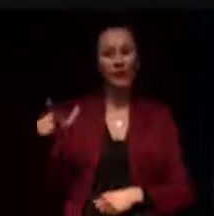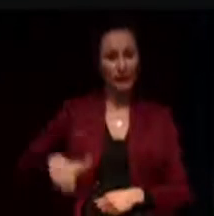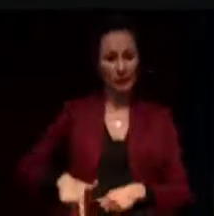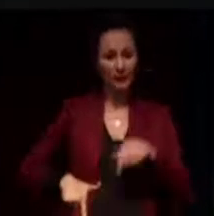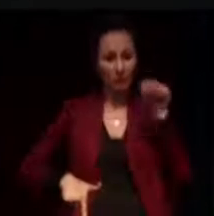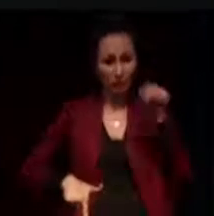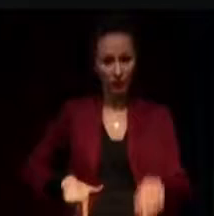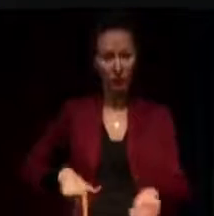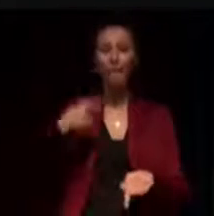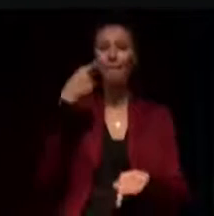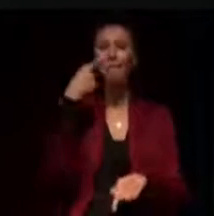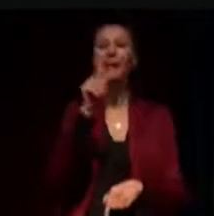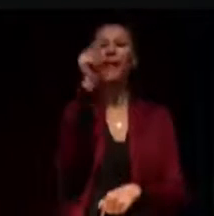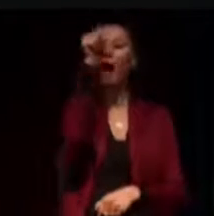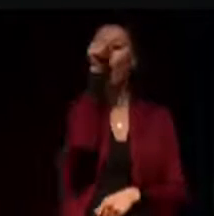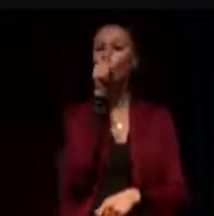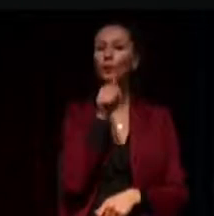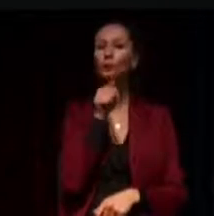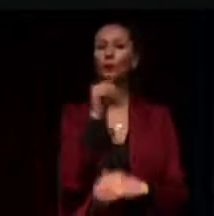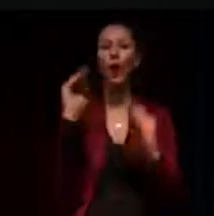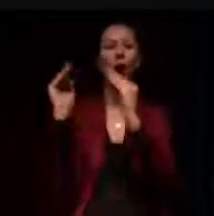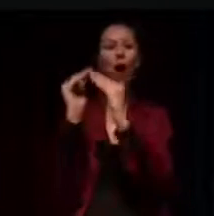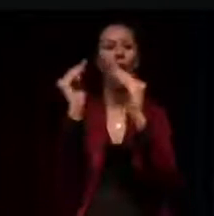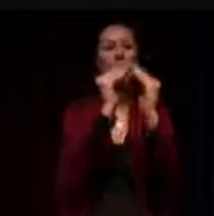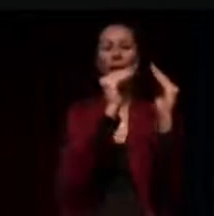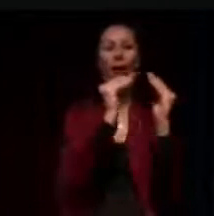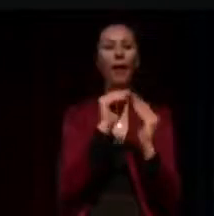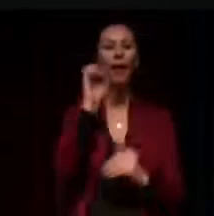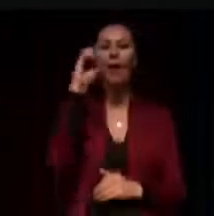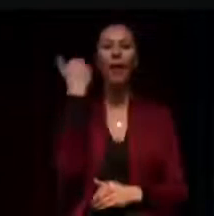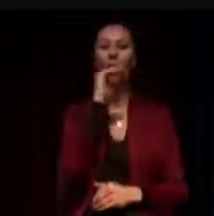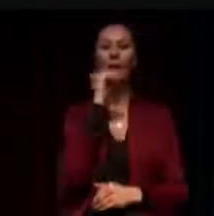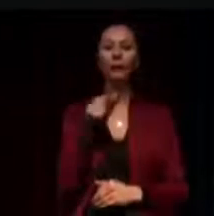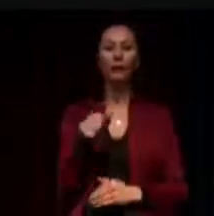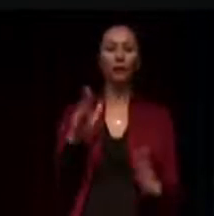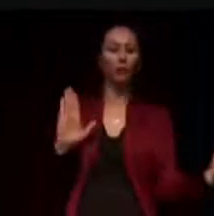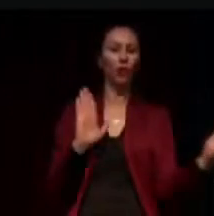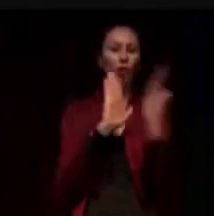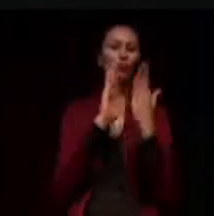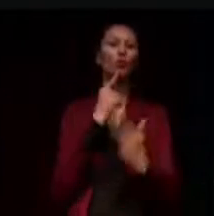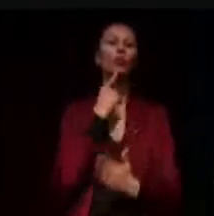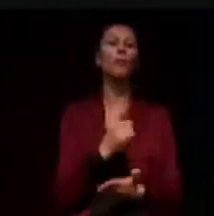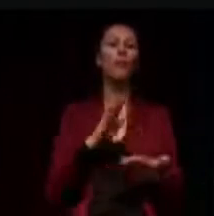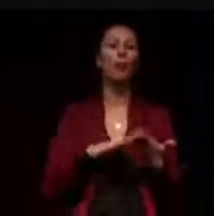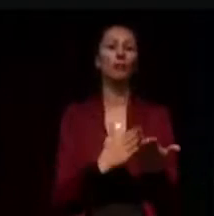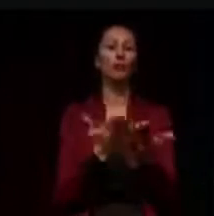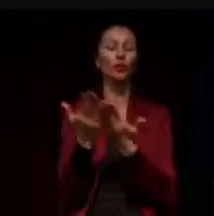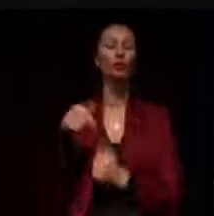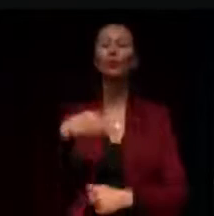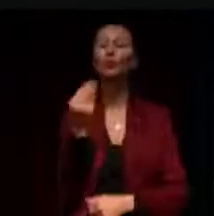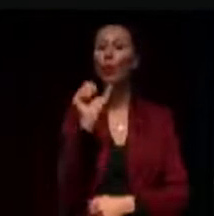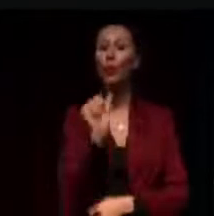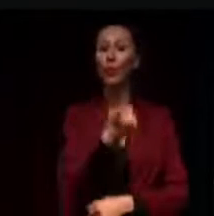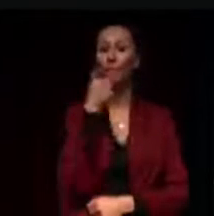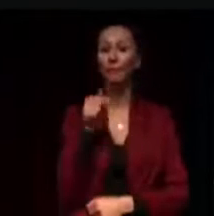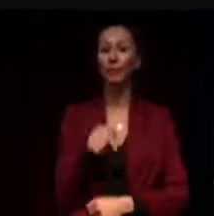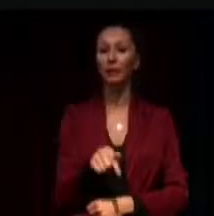İzmir'de 1600 hanenin elektriğini biz böyle karşılıyoruz demektir arkadaşlar. Bu çok